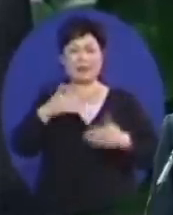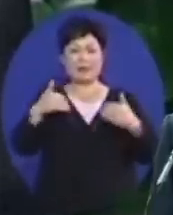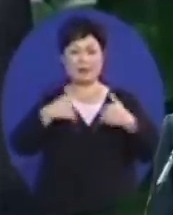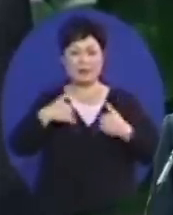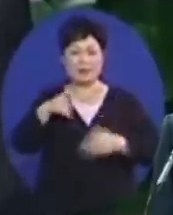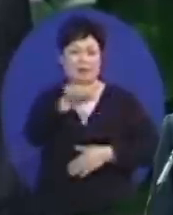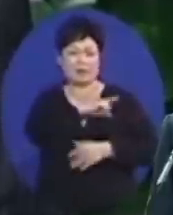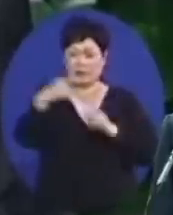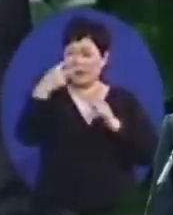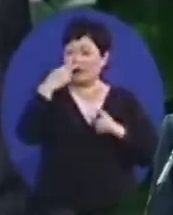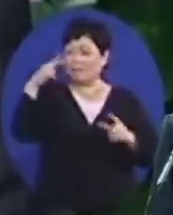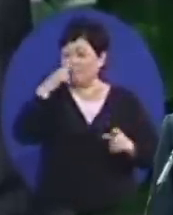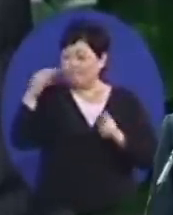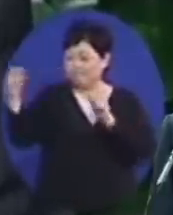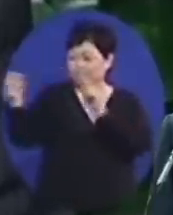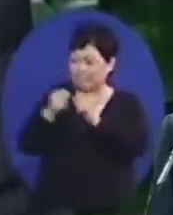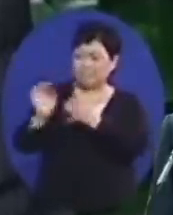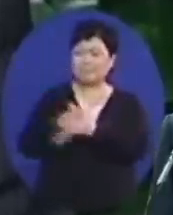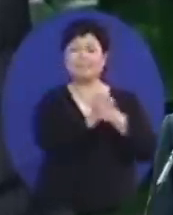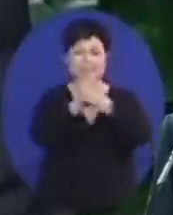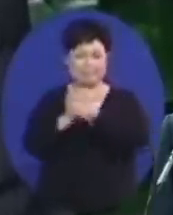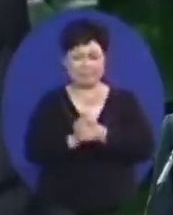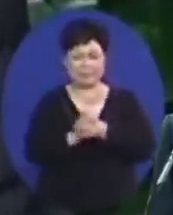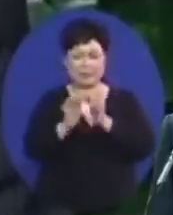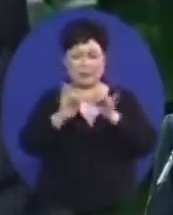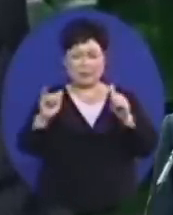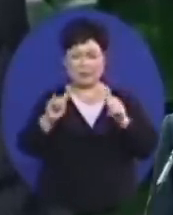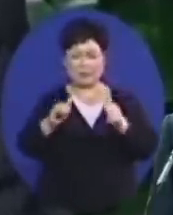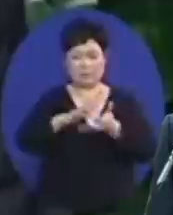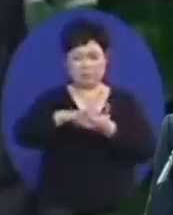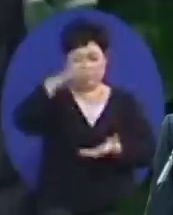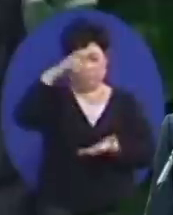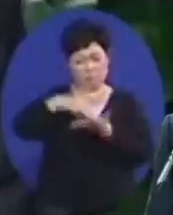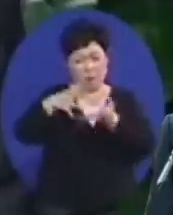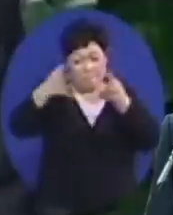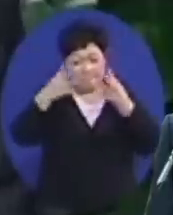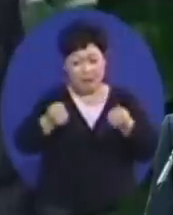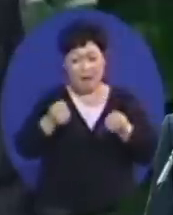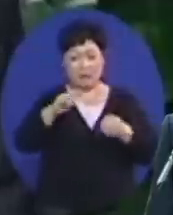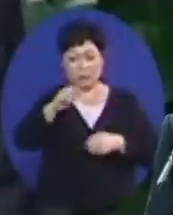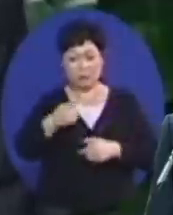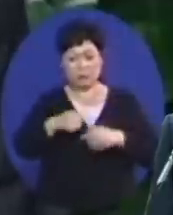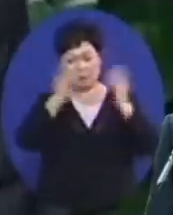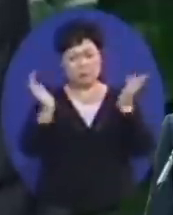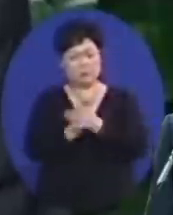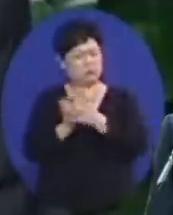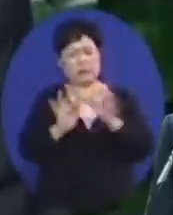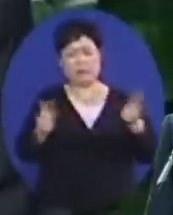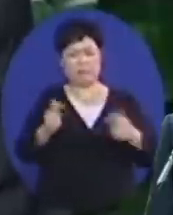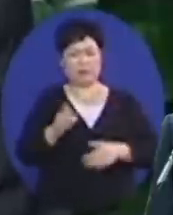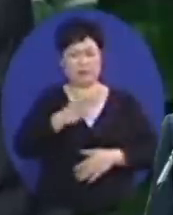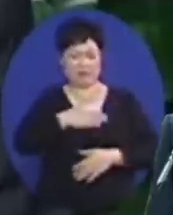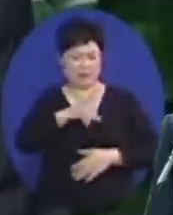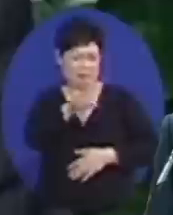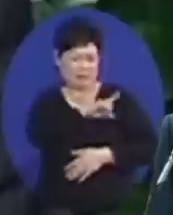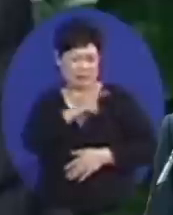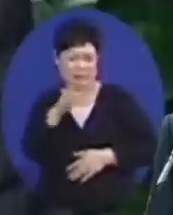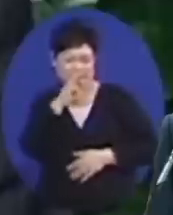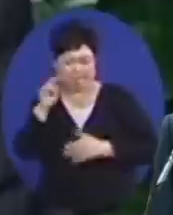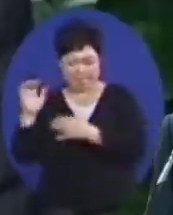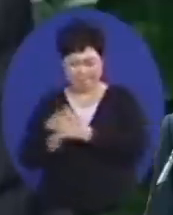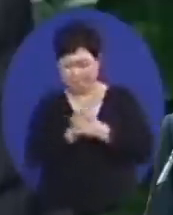가장 가까운 친구입니다. 사람 수가 많다고 해서 다 친구가 많은 것은 아닙니다. 나에게 가장 가까운